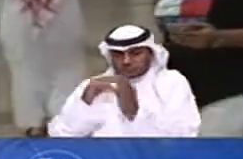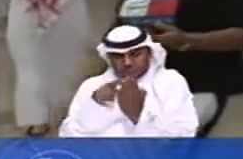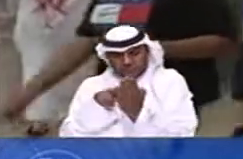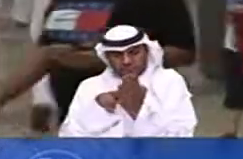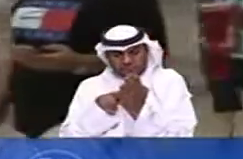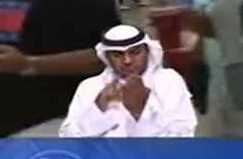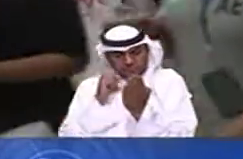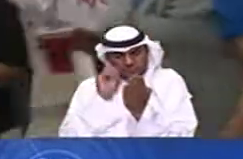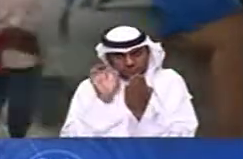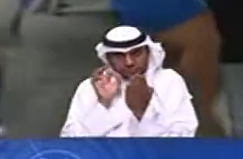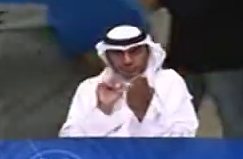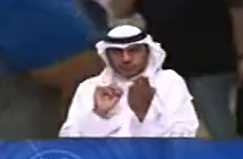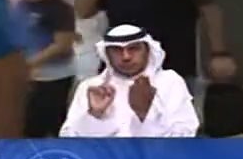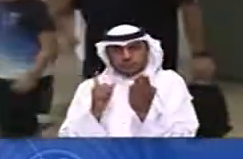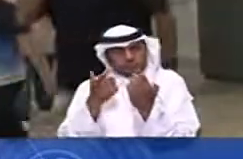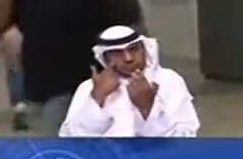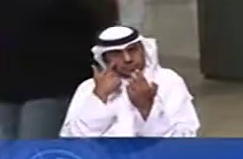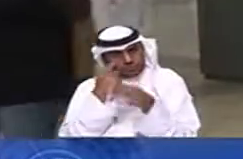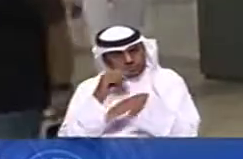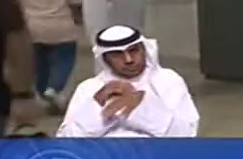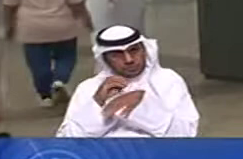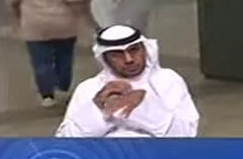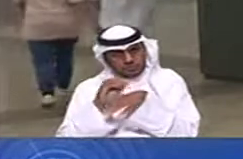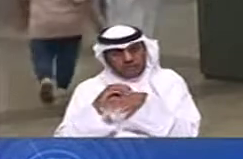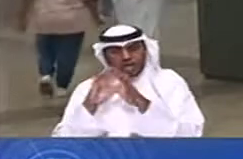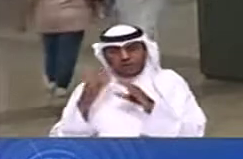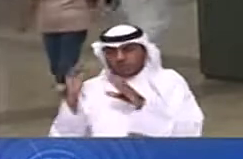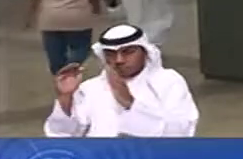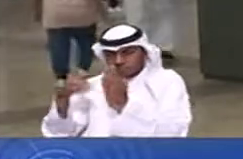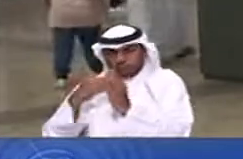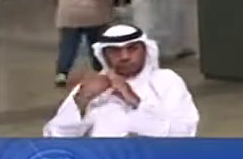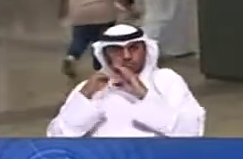بالعقل، يعني انت اعطاك عقل ما اعطاك عقل